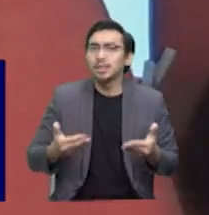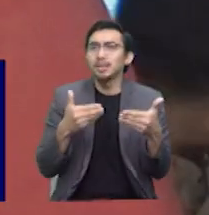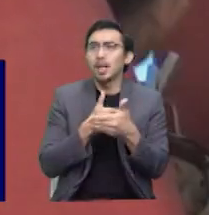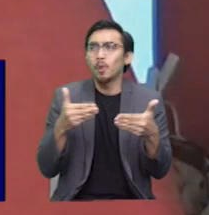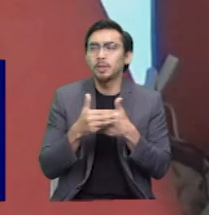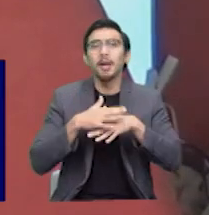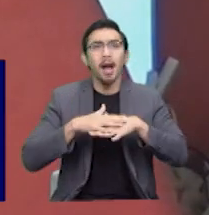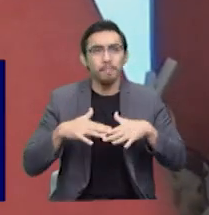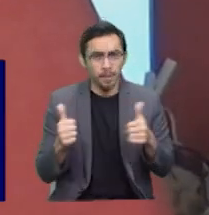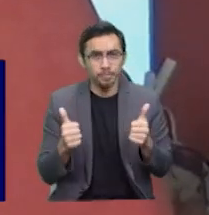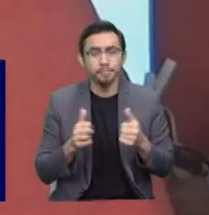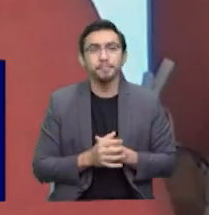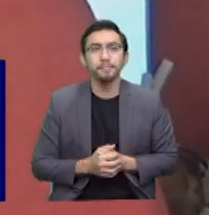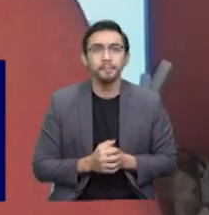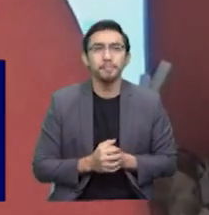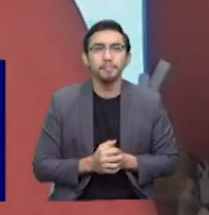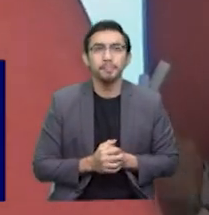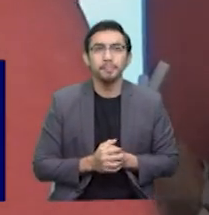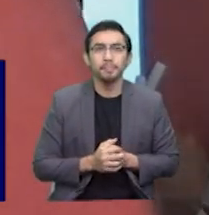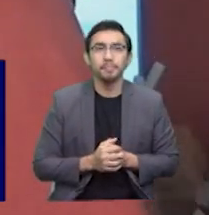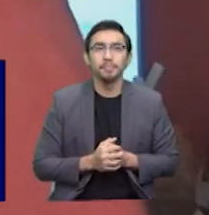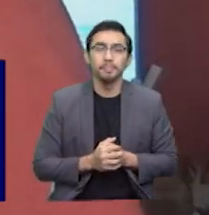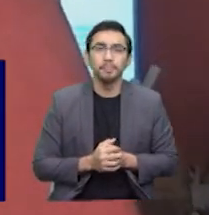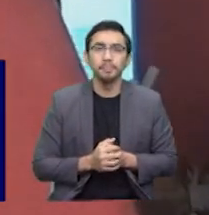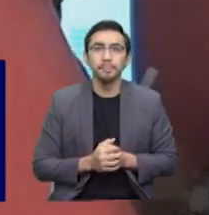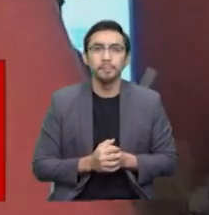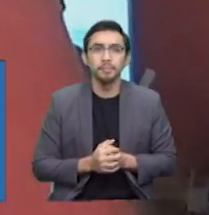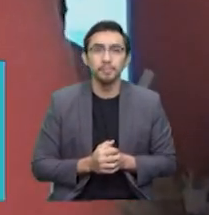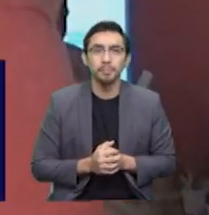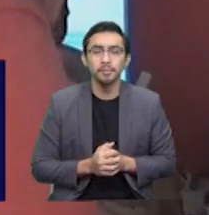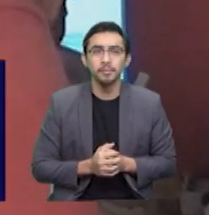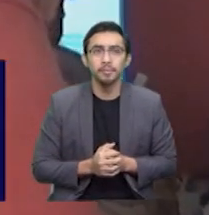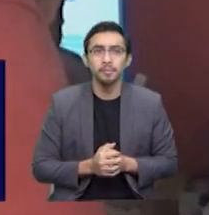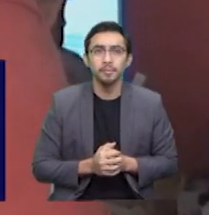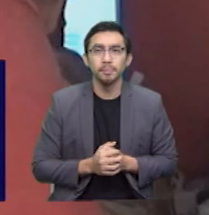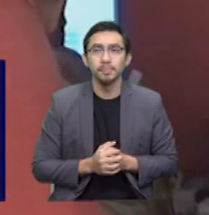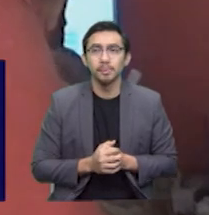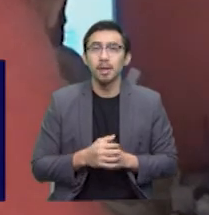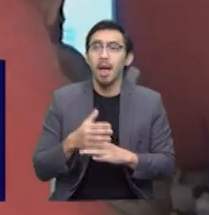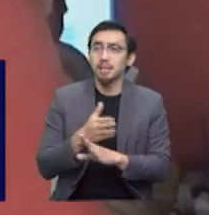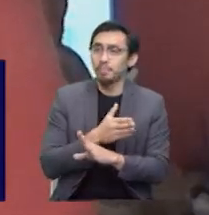di sekitaran 70-an, 70-an, 80-an itu, sekarang sudah 200-an.